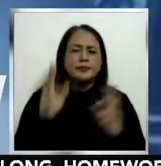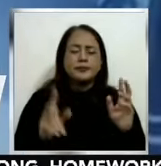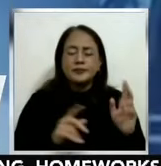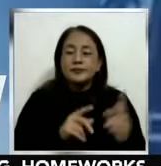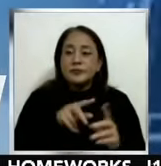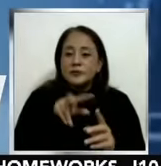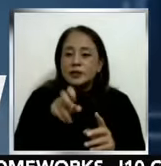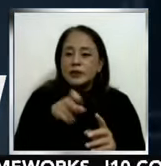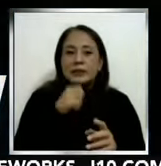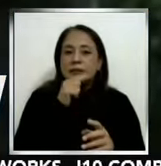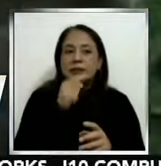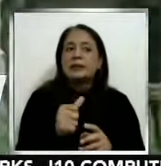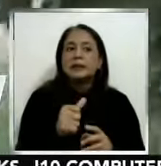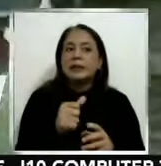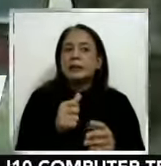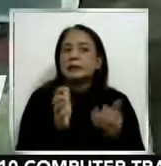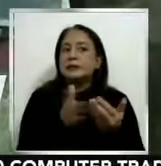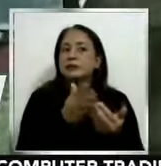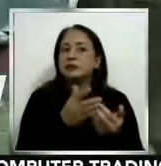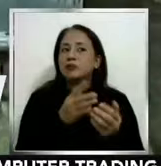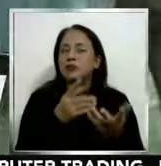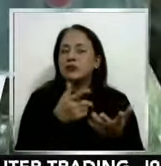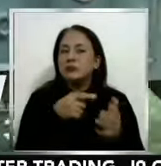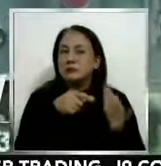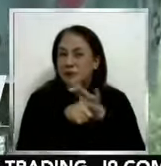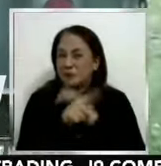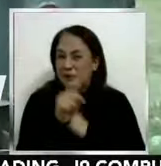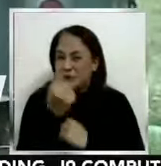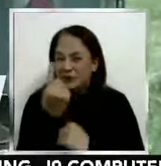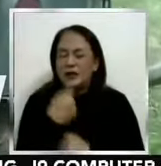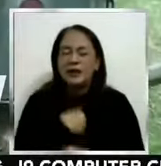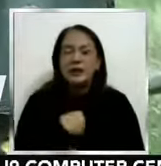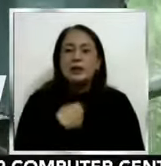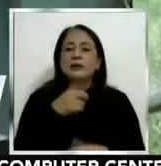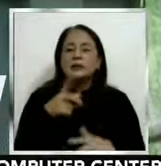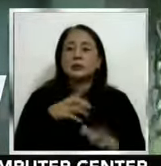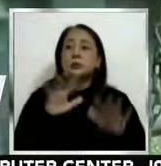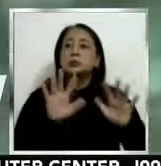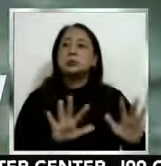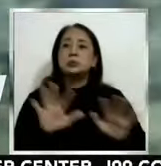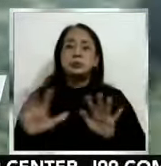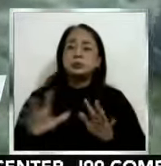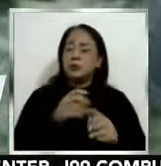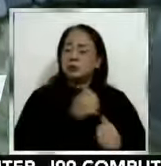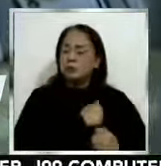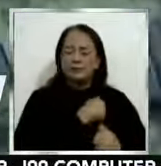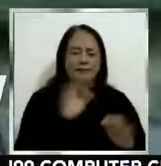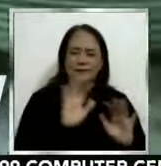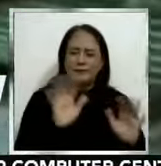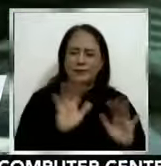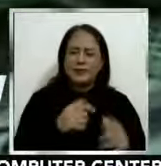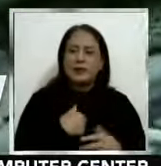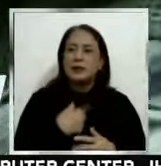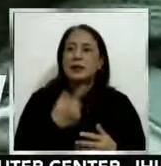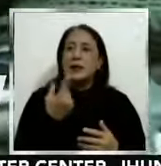sila ordinaryong kriminal. Kaya hindi raw nagpapakakampante ang mga sundalo ng 11th Infantry Battalion na naghahanap sa kanila